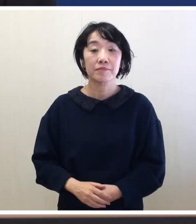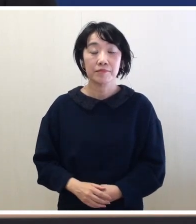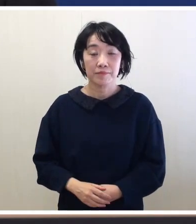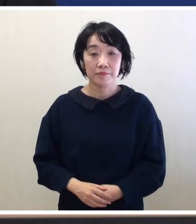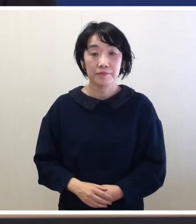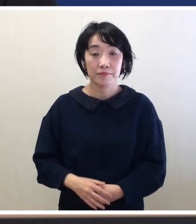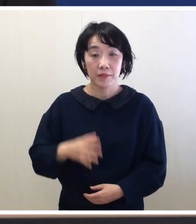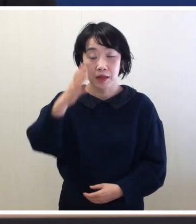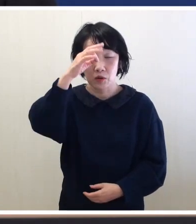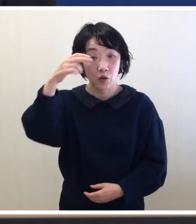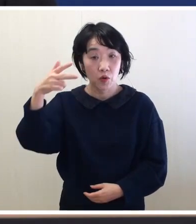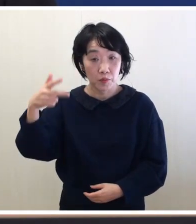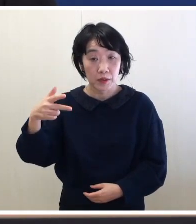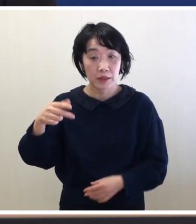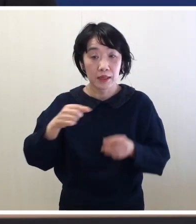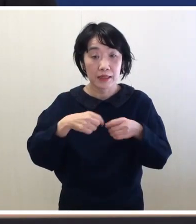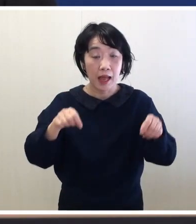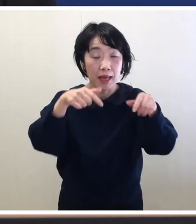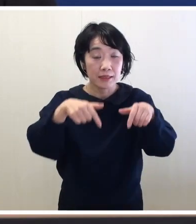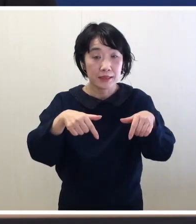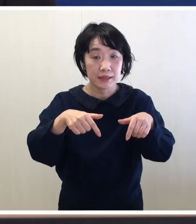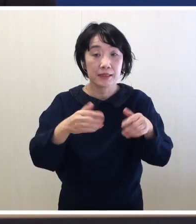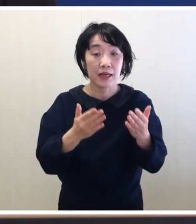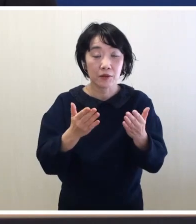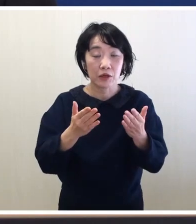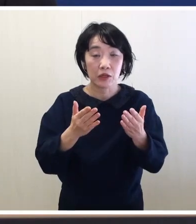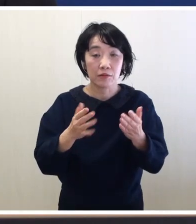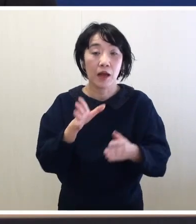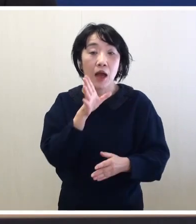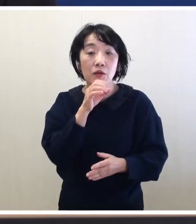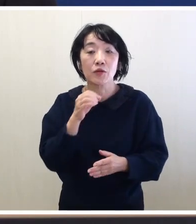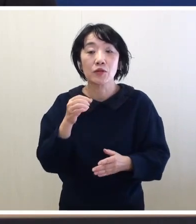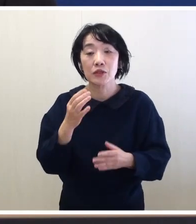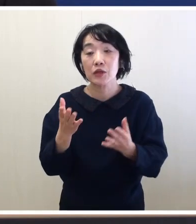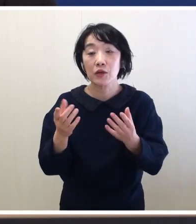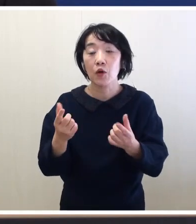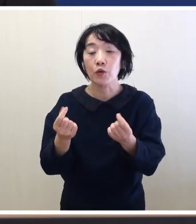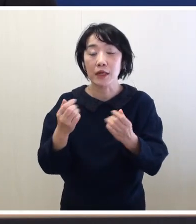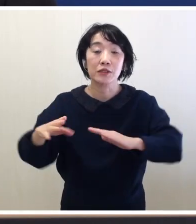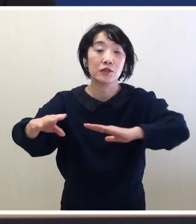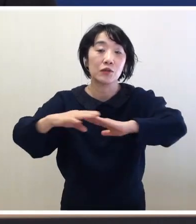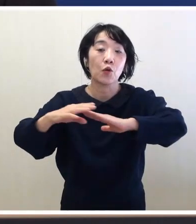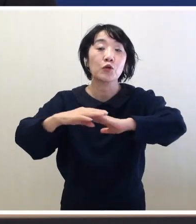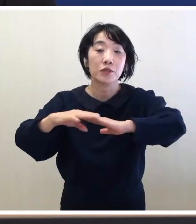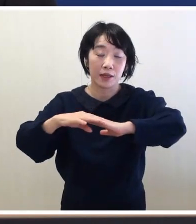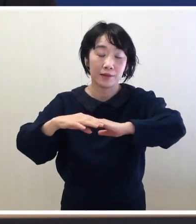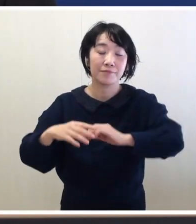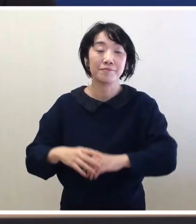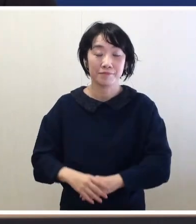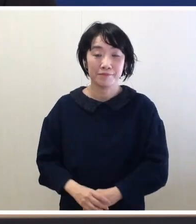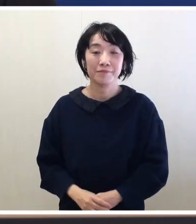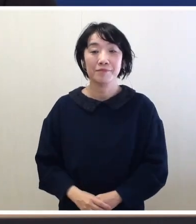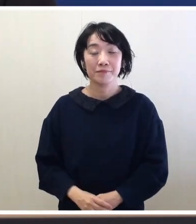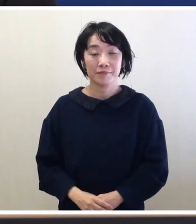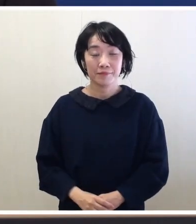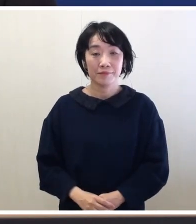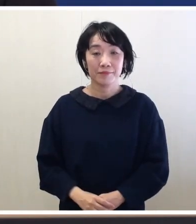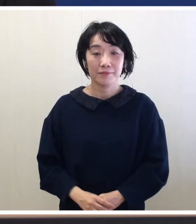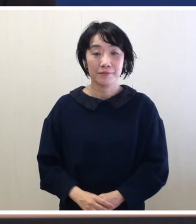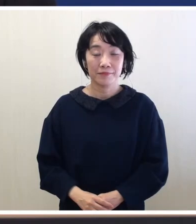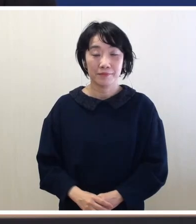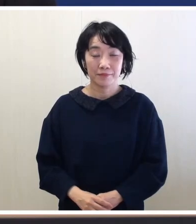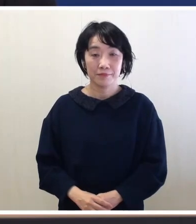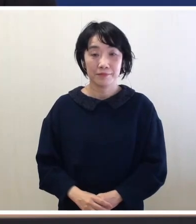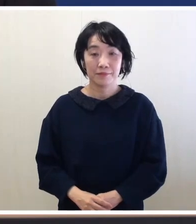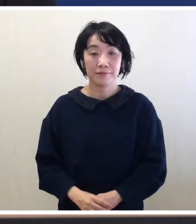はお気の通りで、神戸市さんと関西学院は同い年であります。いうことであ